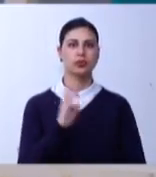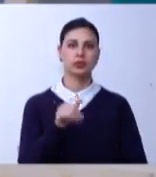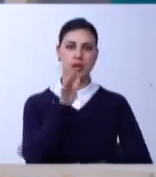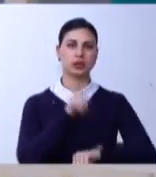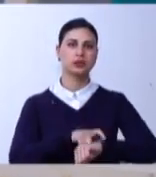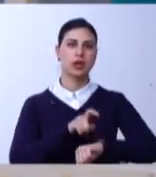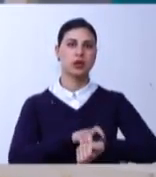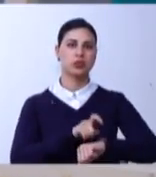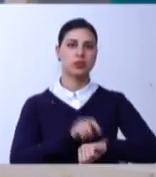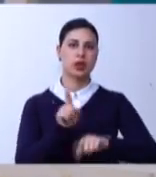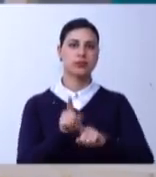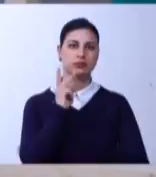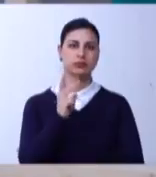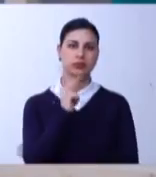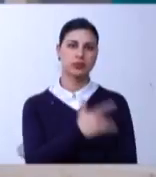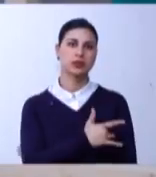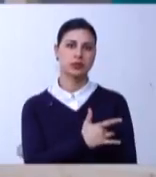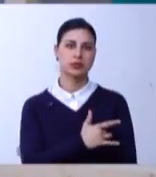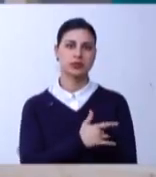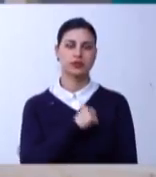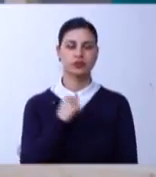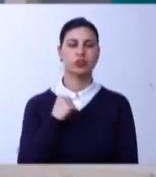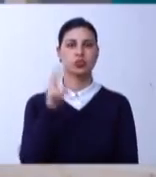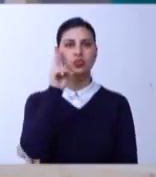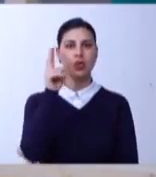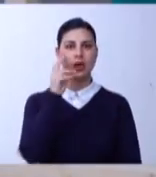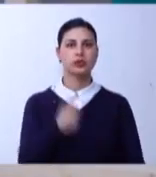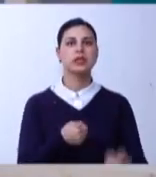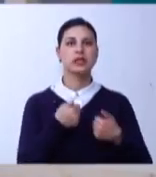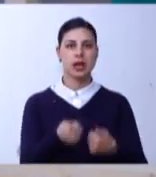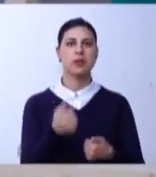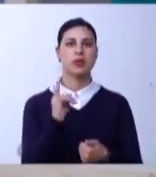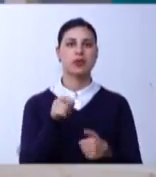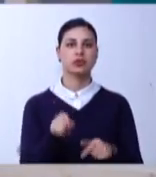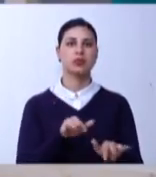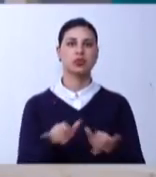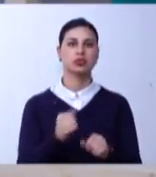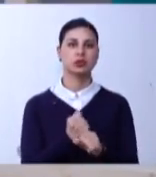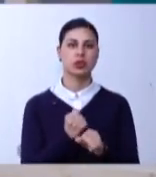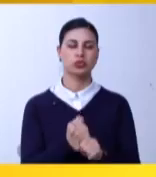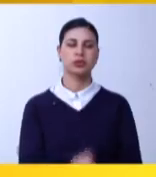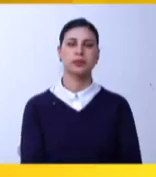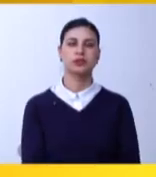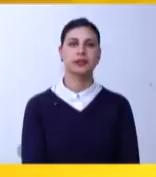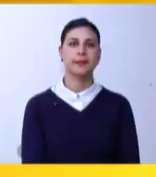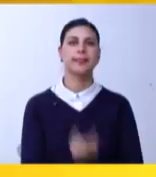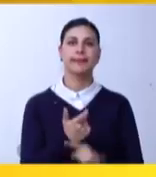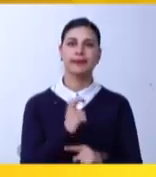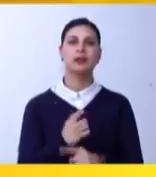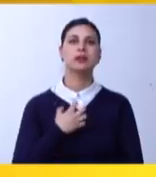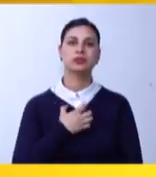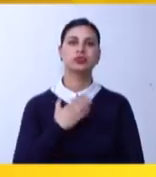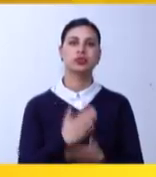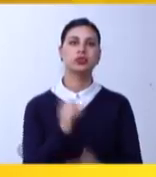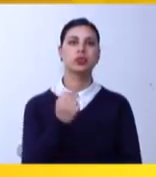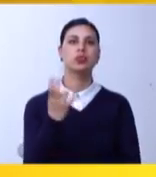საათობრივად ასე ვთქვათ, გადააყენონ, ანუ შეიყვანონ და თვითავად დაეხმარონ ამ პროცედურის განხორციელებაში. ეს ძალიან მნიშვნელოვანია,